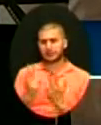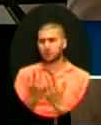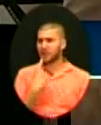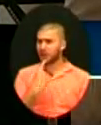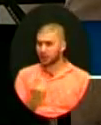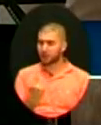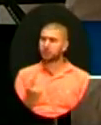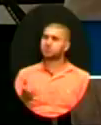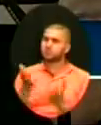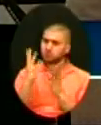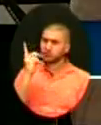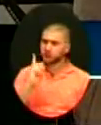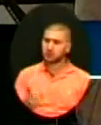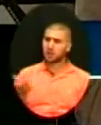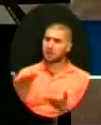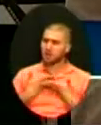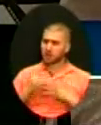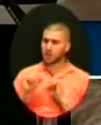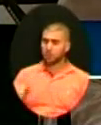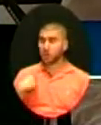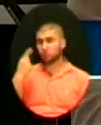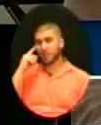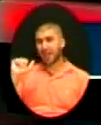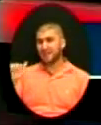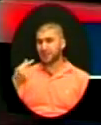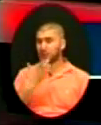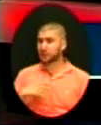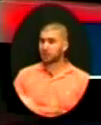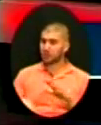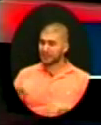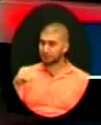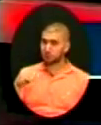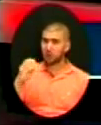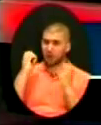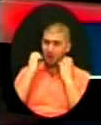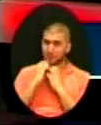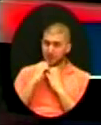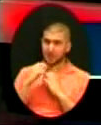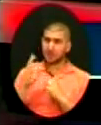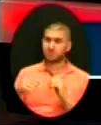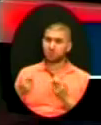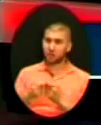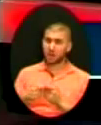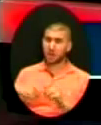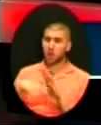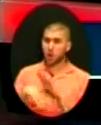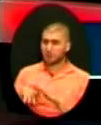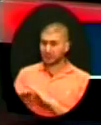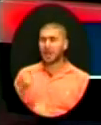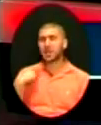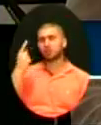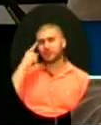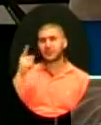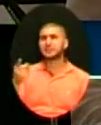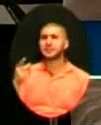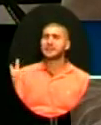לו שהגיע הזמן לתת לנו את הגיבוי? דווקא אני אומר שאבי גברי רצה שתצביעו עם הממשלה בעניין חוק המסתננים. אני התנגדתי לכך, אני חושב שזאת